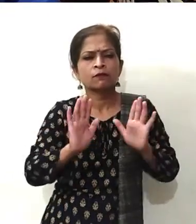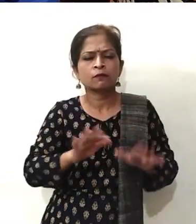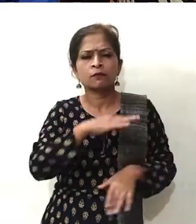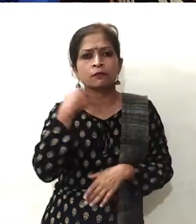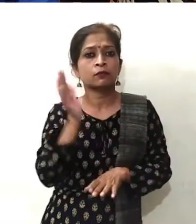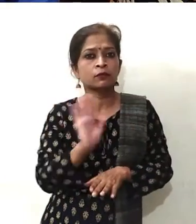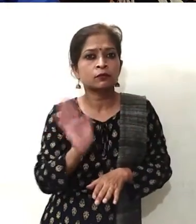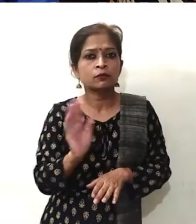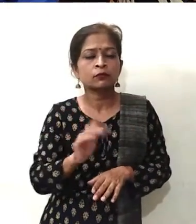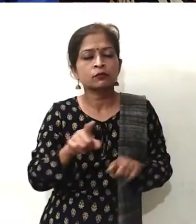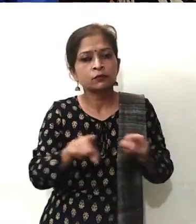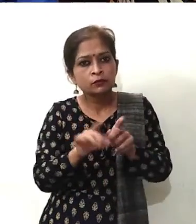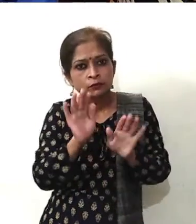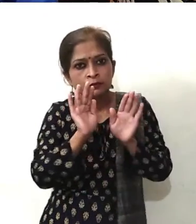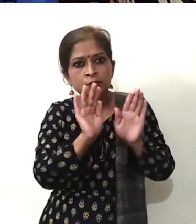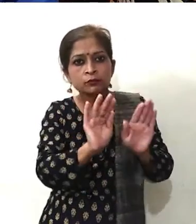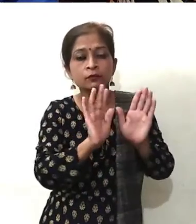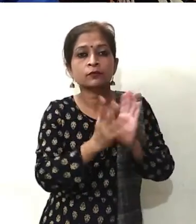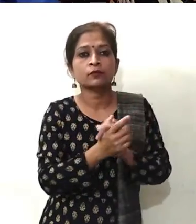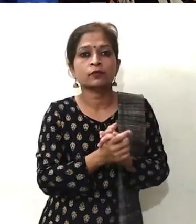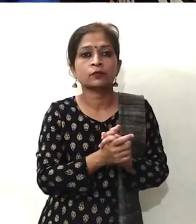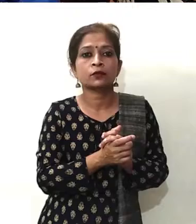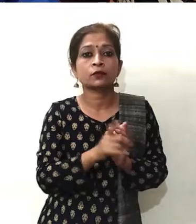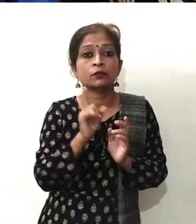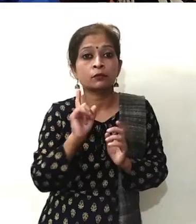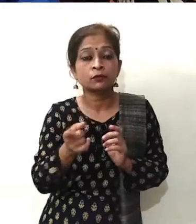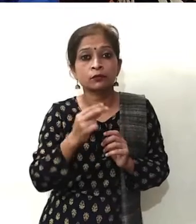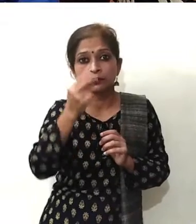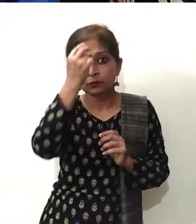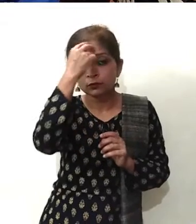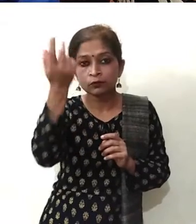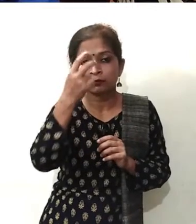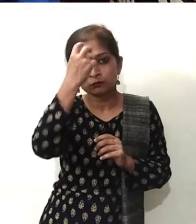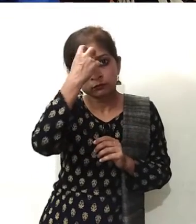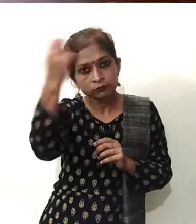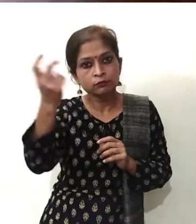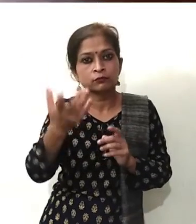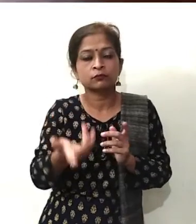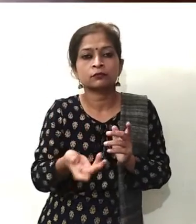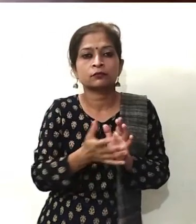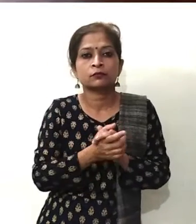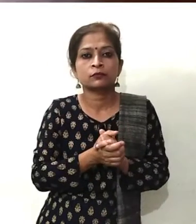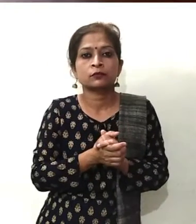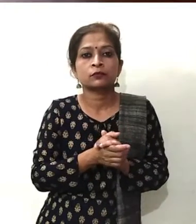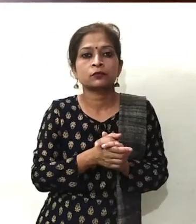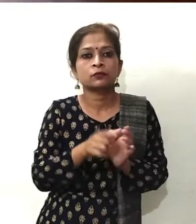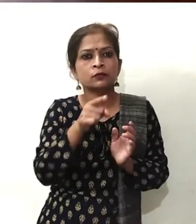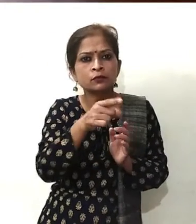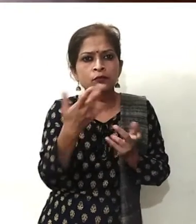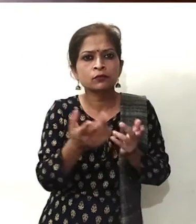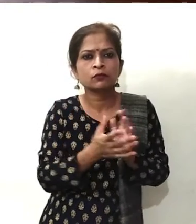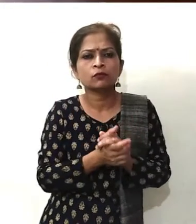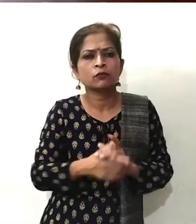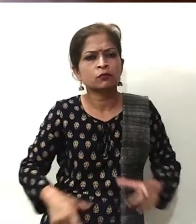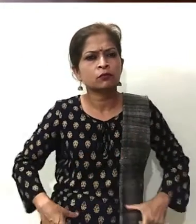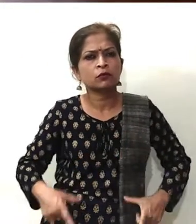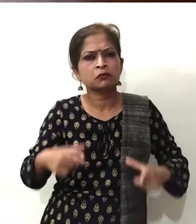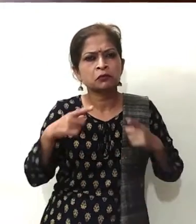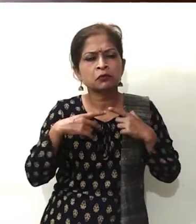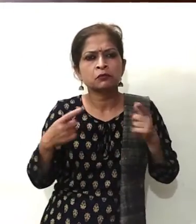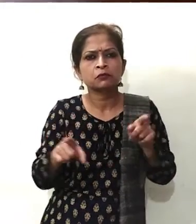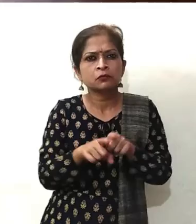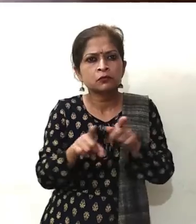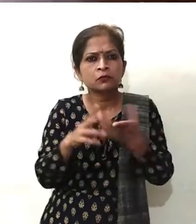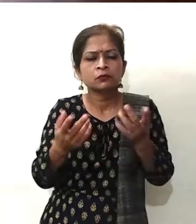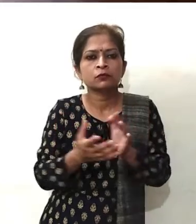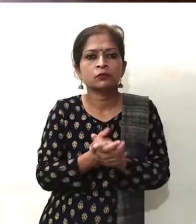के घावों के साथ, और साथ ही साथ तुम्हारी जो मणि है वो भी निकाल लेता हूं मैं। तो समझ रहे हैं आप, जिंदगी भर का घाव लेकर जीना,